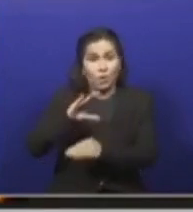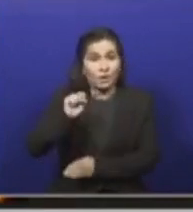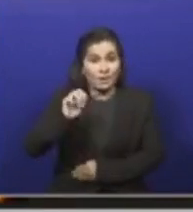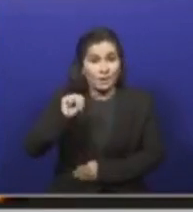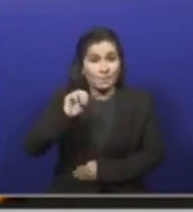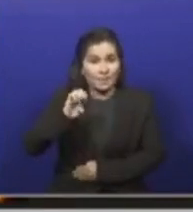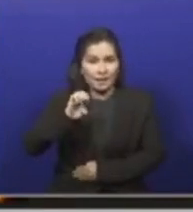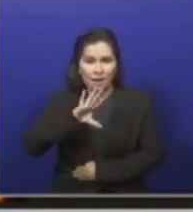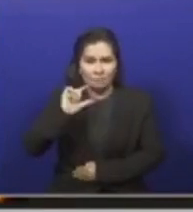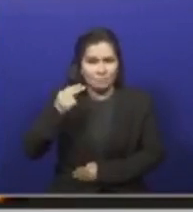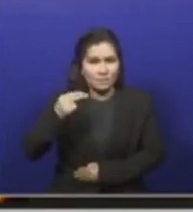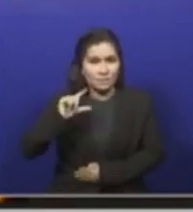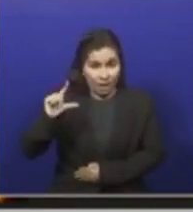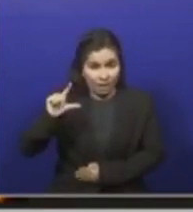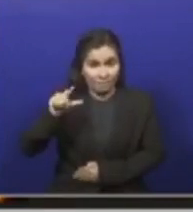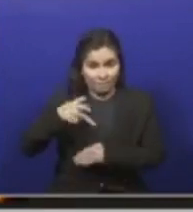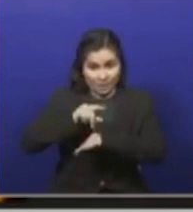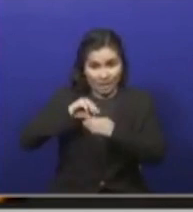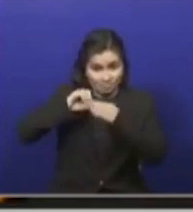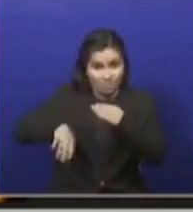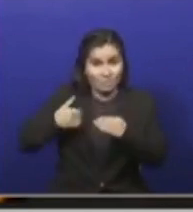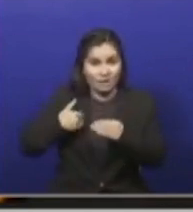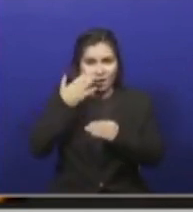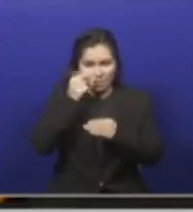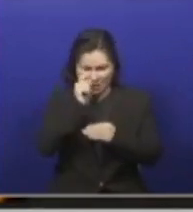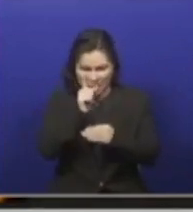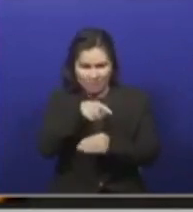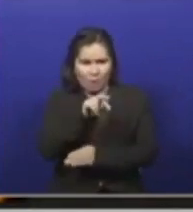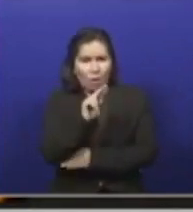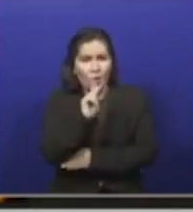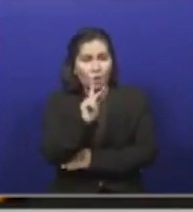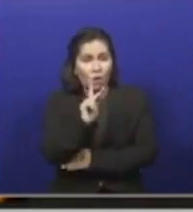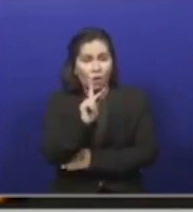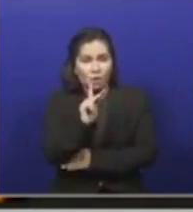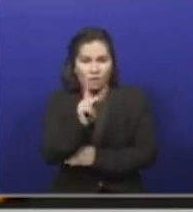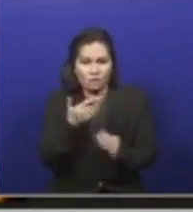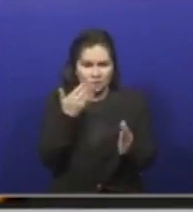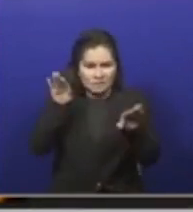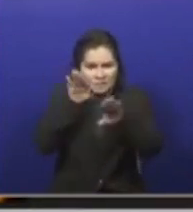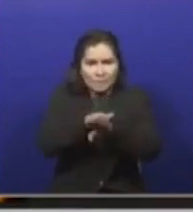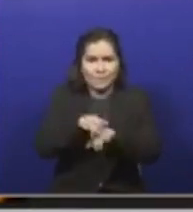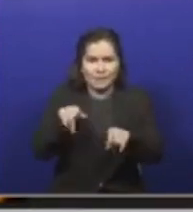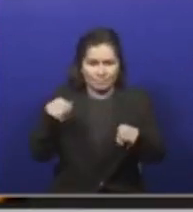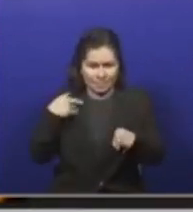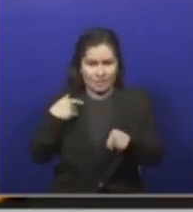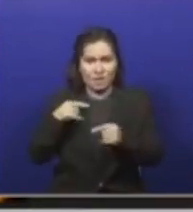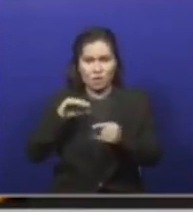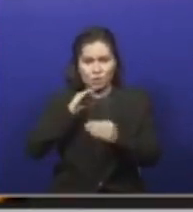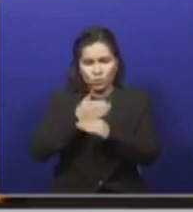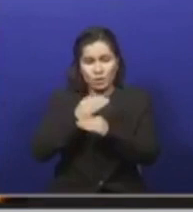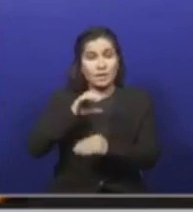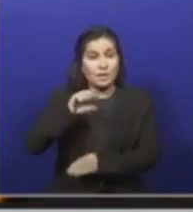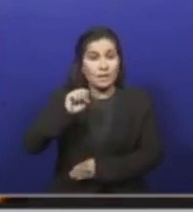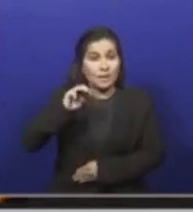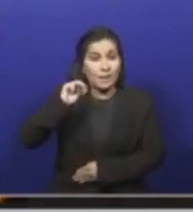50,000 ล้านบาทซึ่งมันก็ซ้ำซ้อนกับพ.ร.ก.ซอฟต์โลนอยู่แล้วโครงการพลิกฟื้นธุรกิจ SME ที่